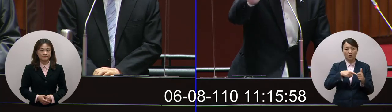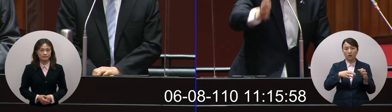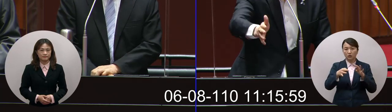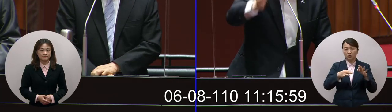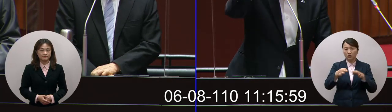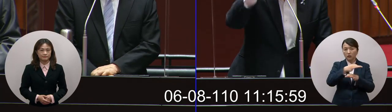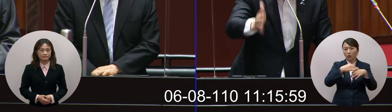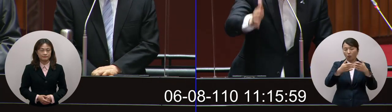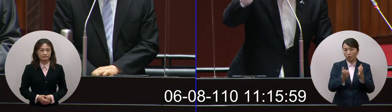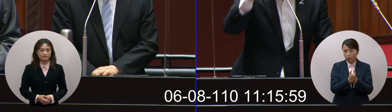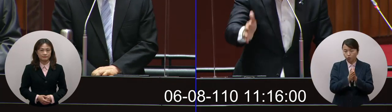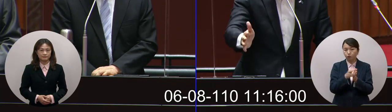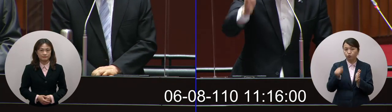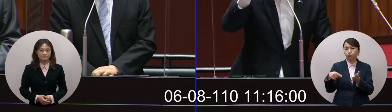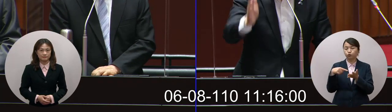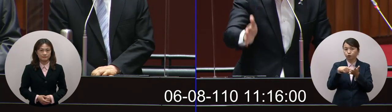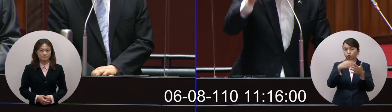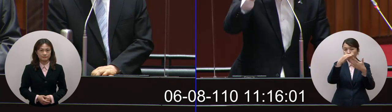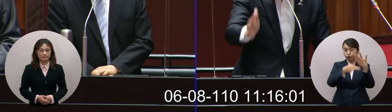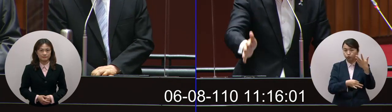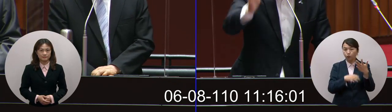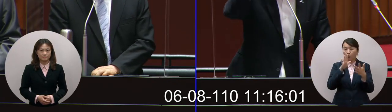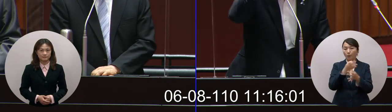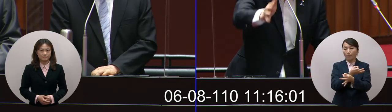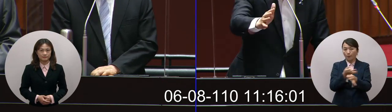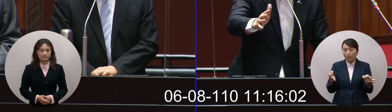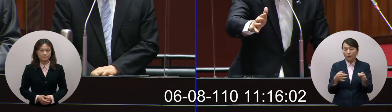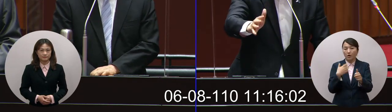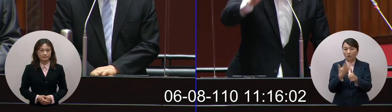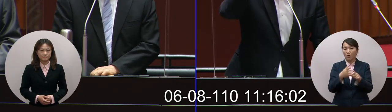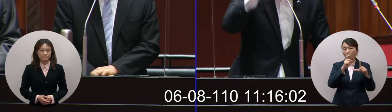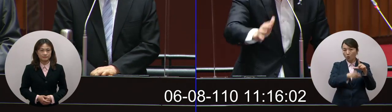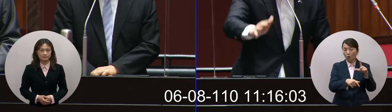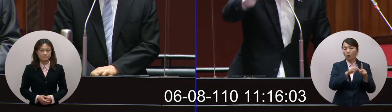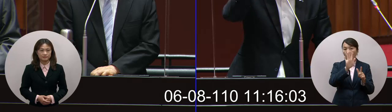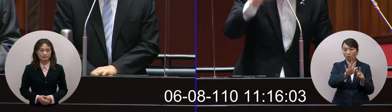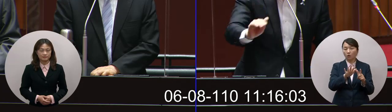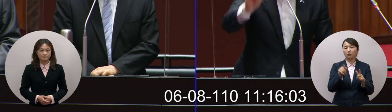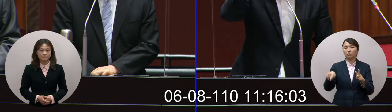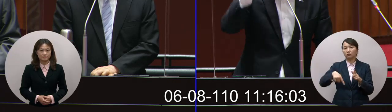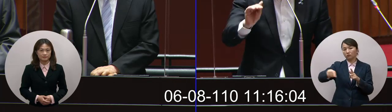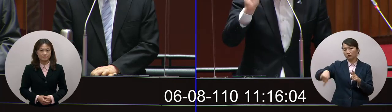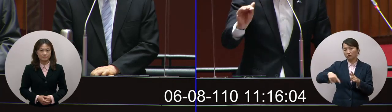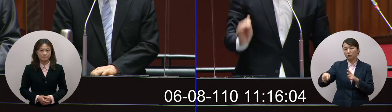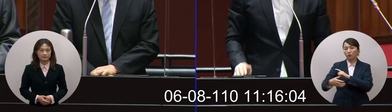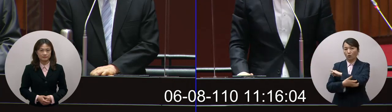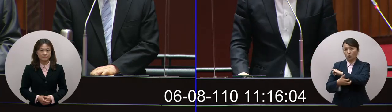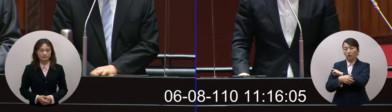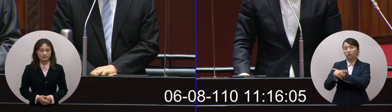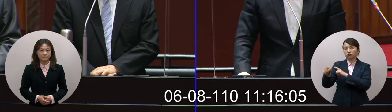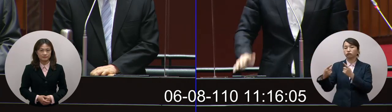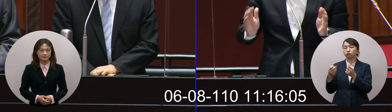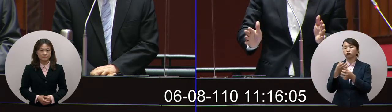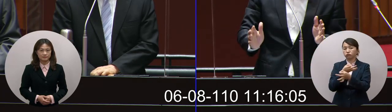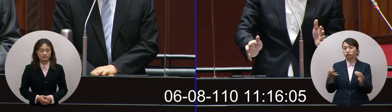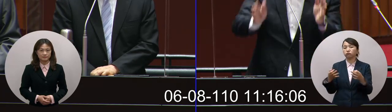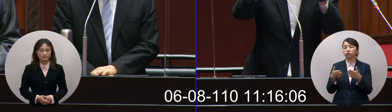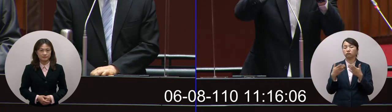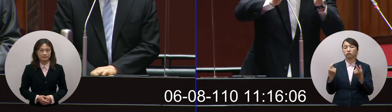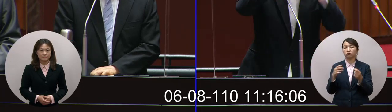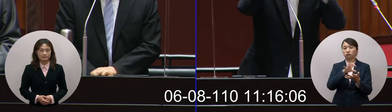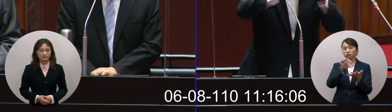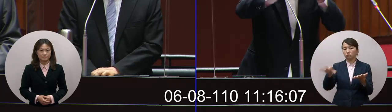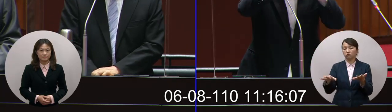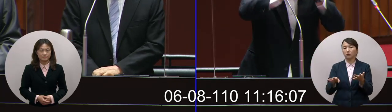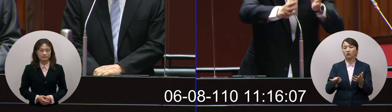部受困的产业的认定，要发放这受困金给企业的话。基本上这些受雇者都要给，看起来